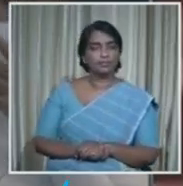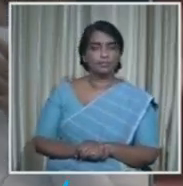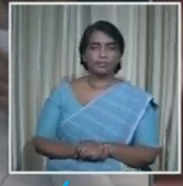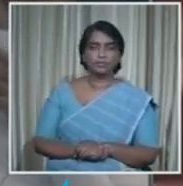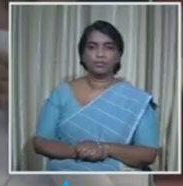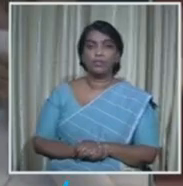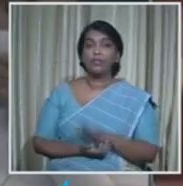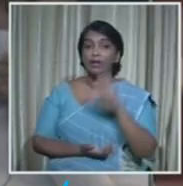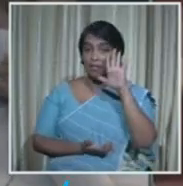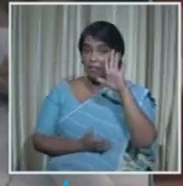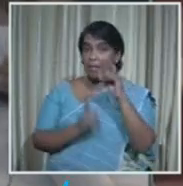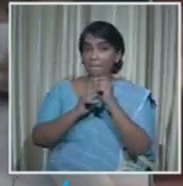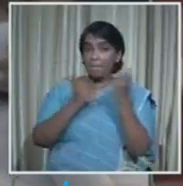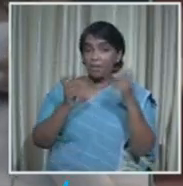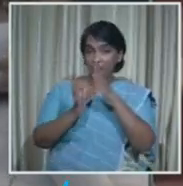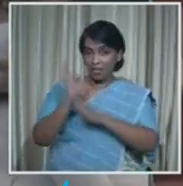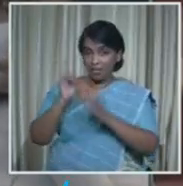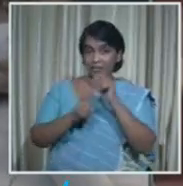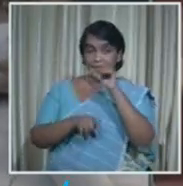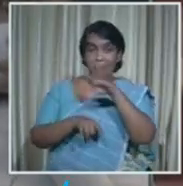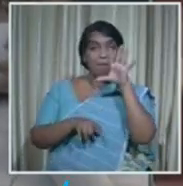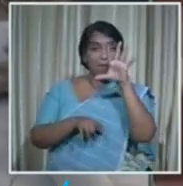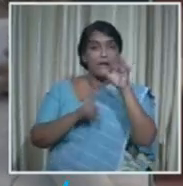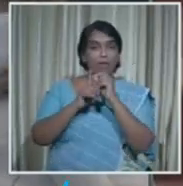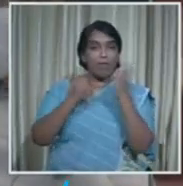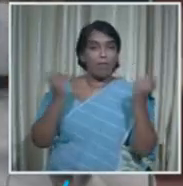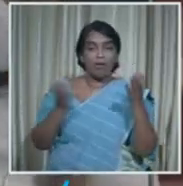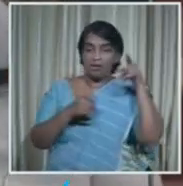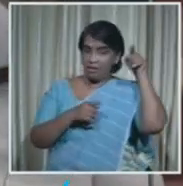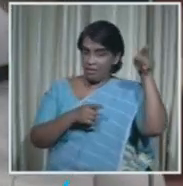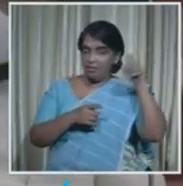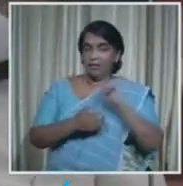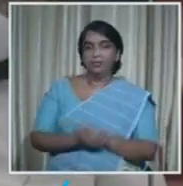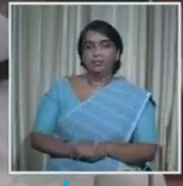පස් දෙනෙක් නියෝජනය කරද්දී